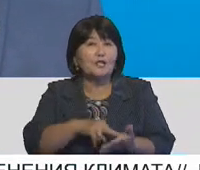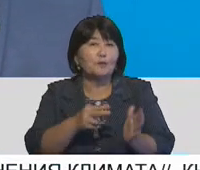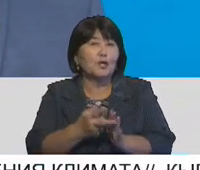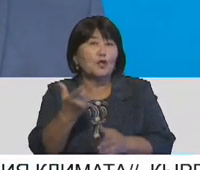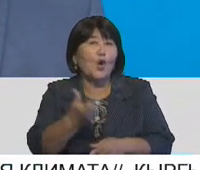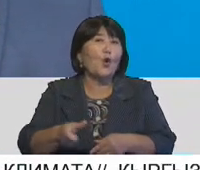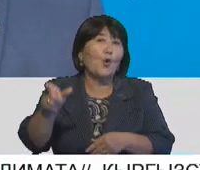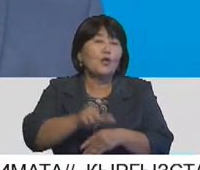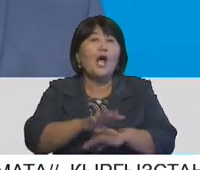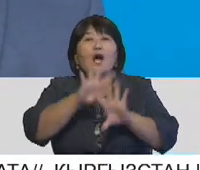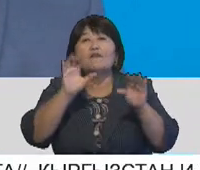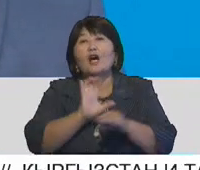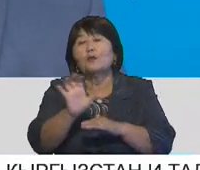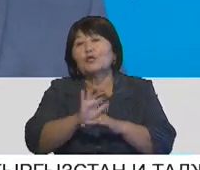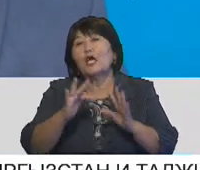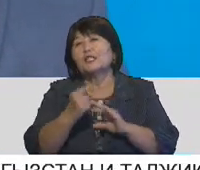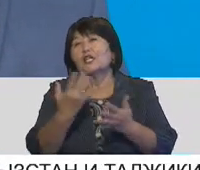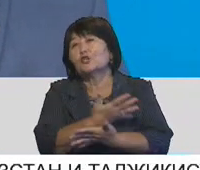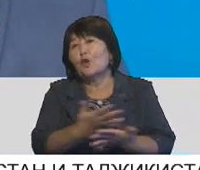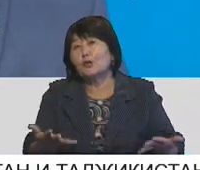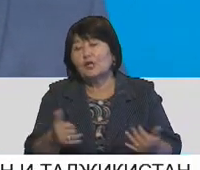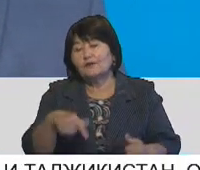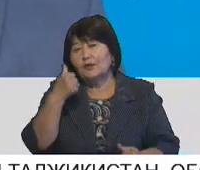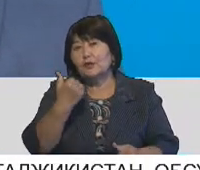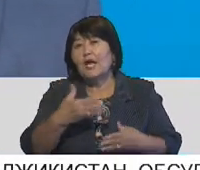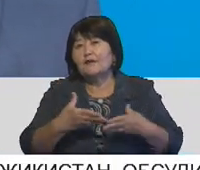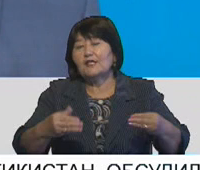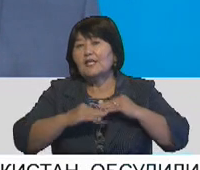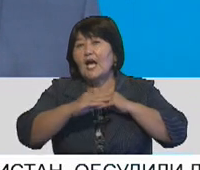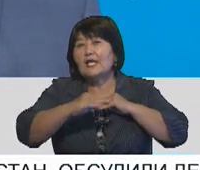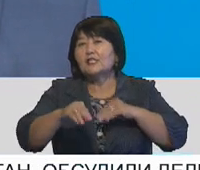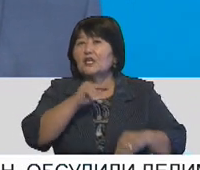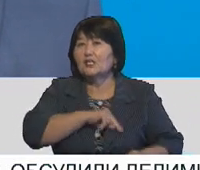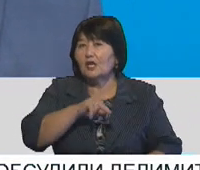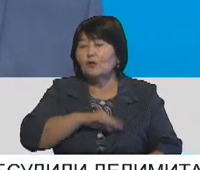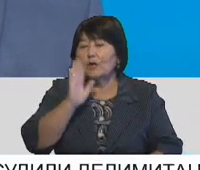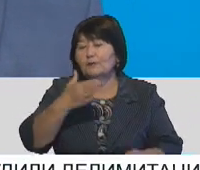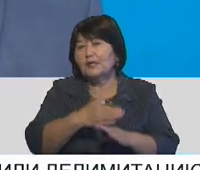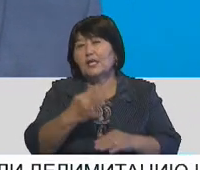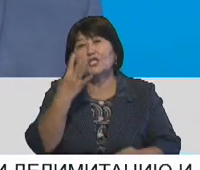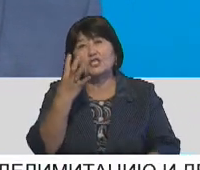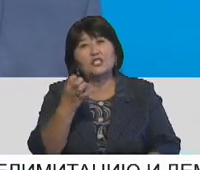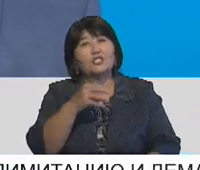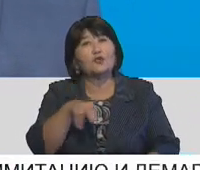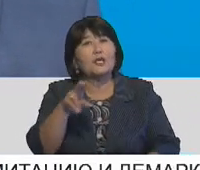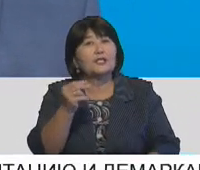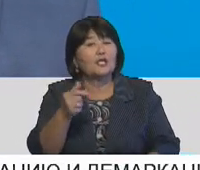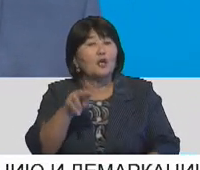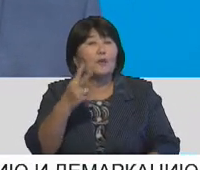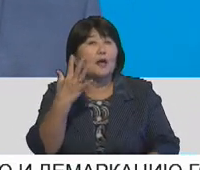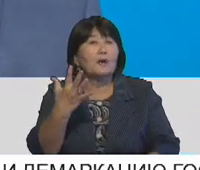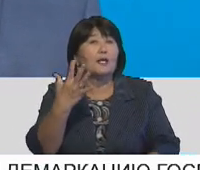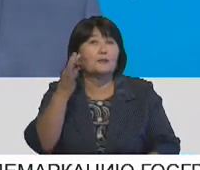удвоить валовый производство сельхозпродукции в этом году на весенние и осенние полевые работы было выделено 400 млр тенге под